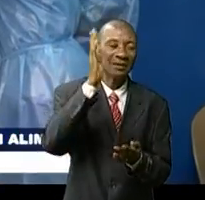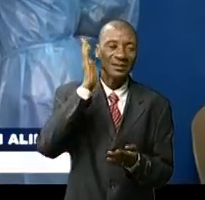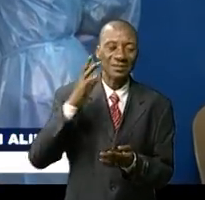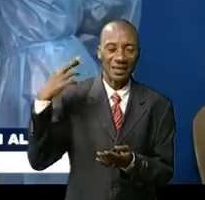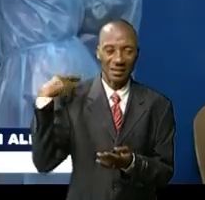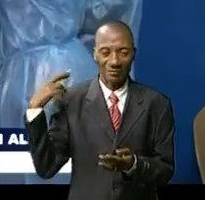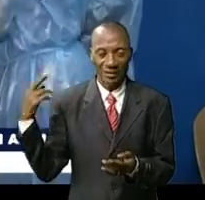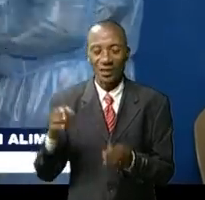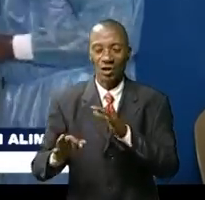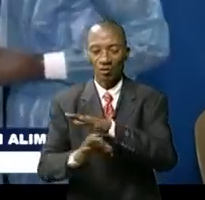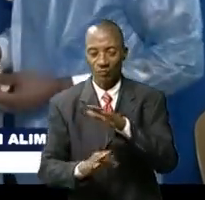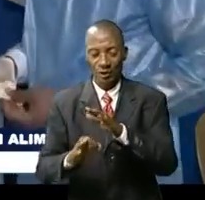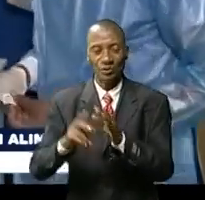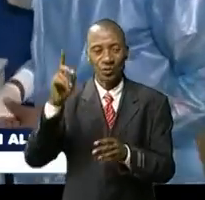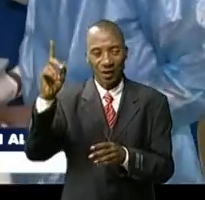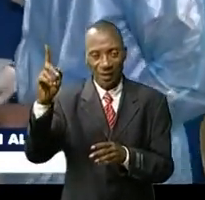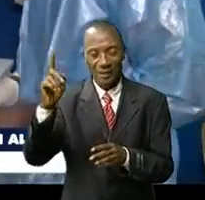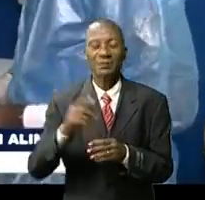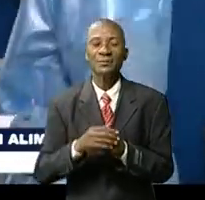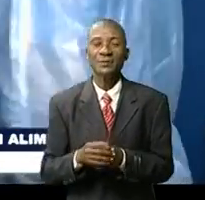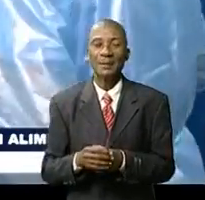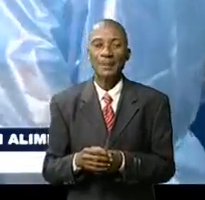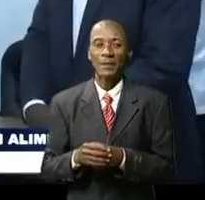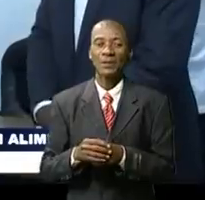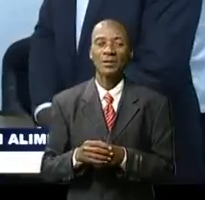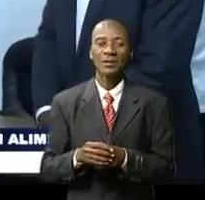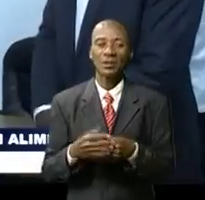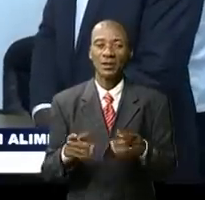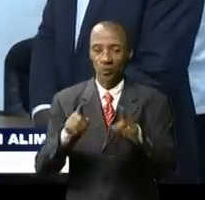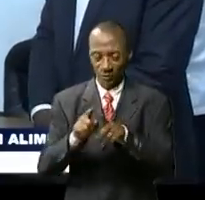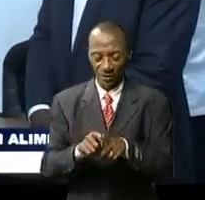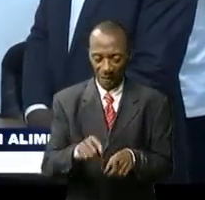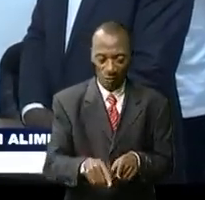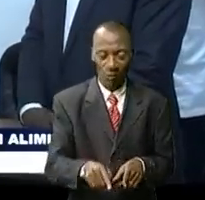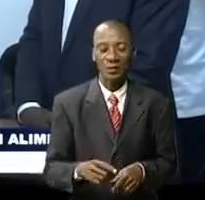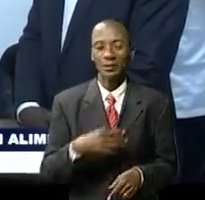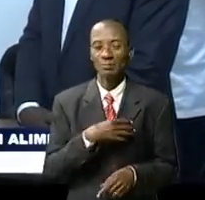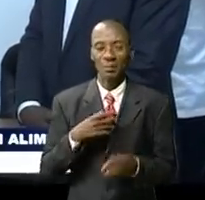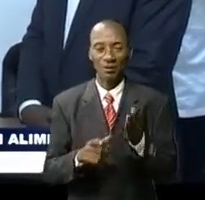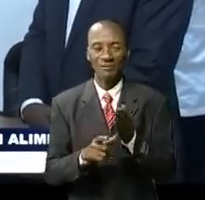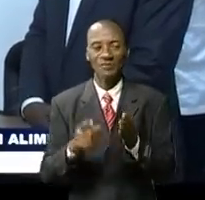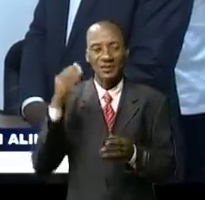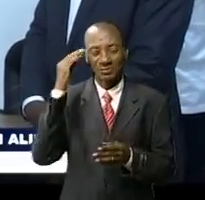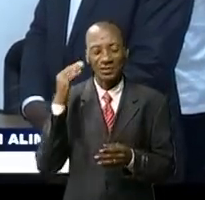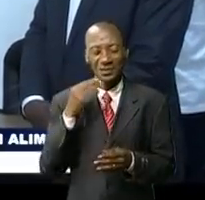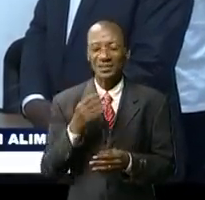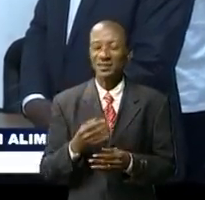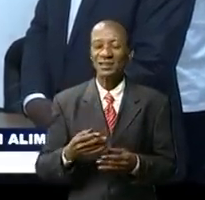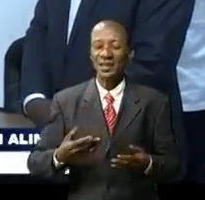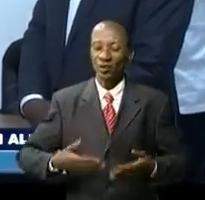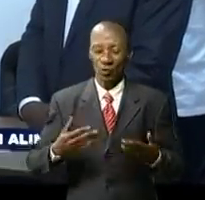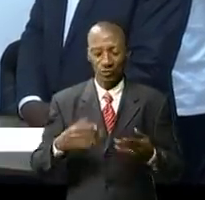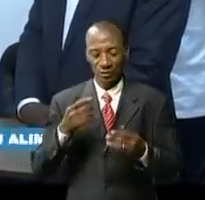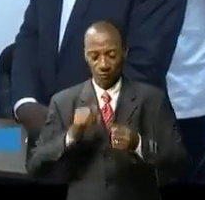Pungwe, une œuvre purement congolaise. Émerveillée, la vice-ministre s'engage par le biais du gouvernement d'appuyer ce